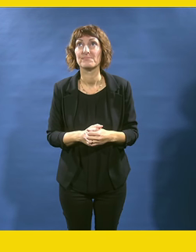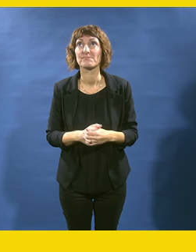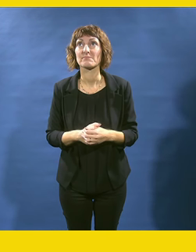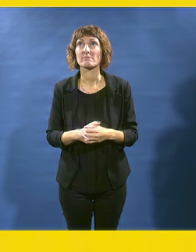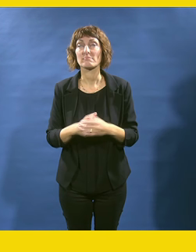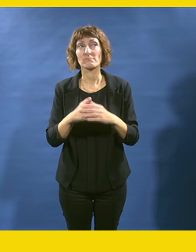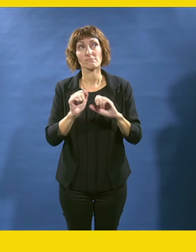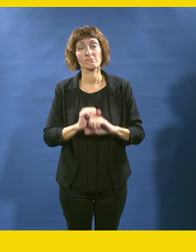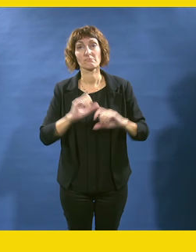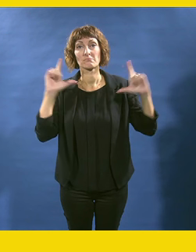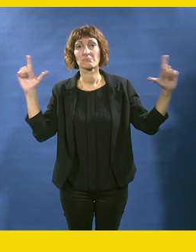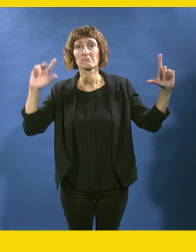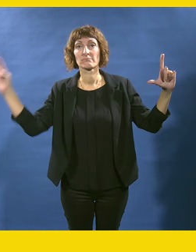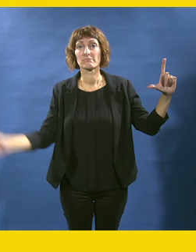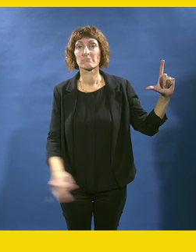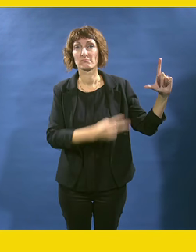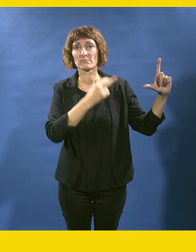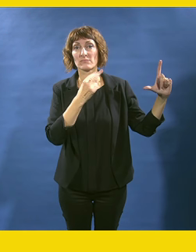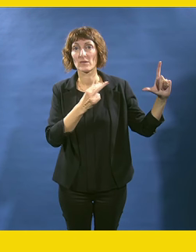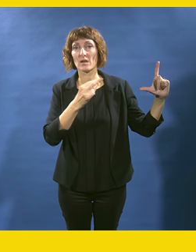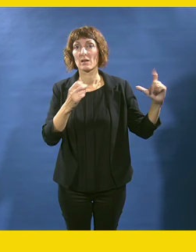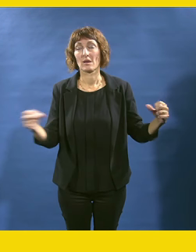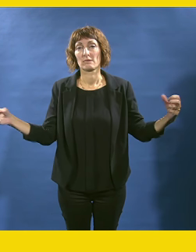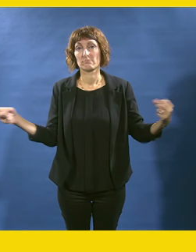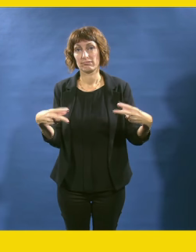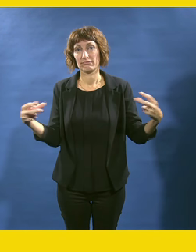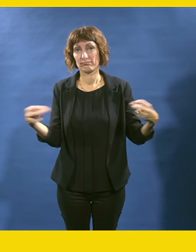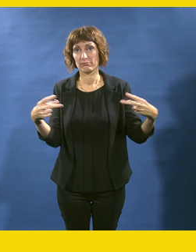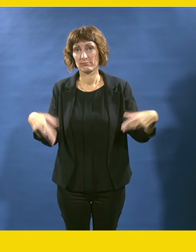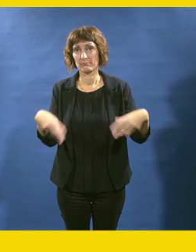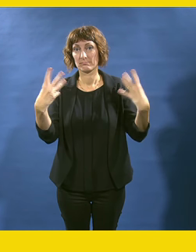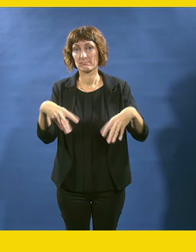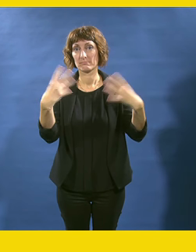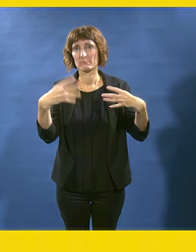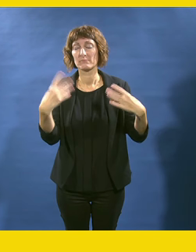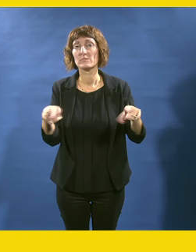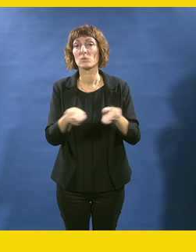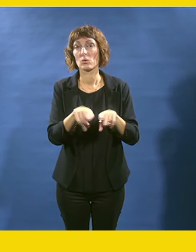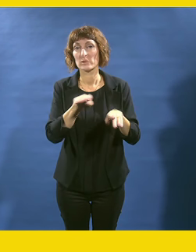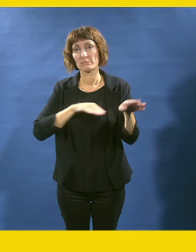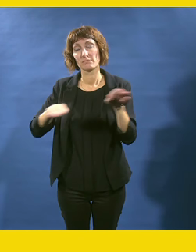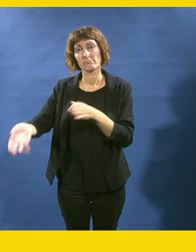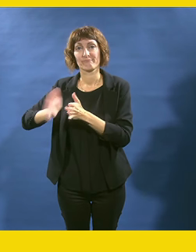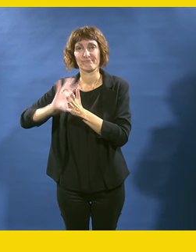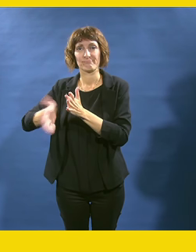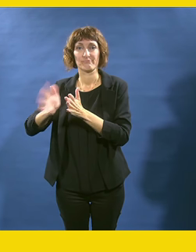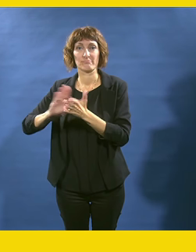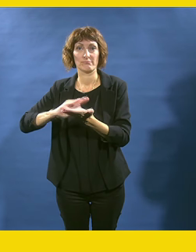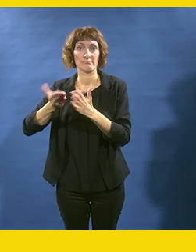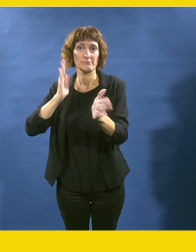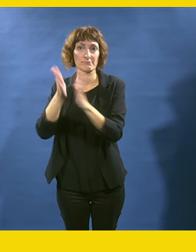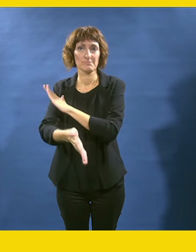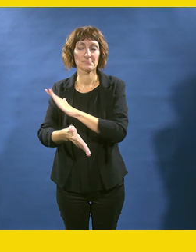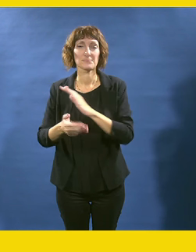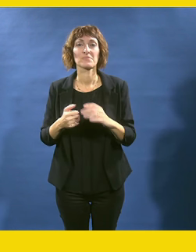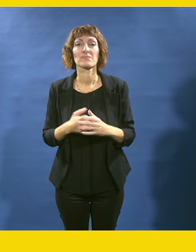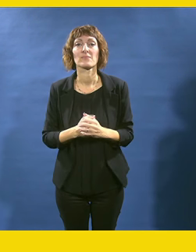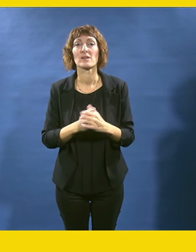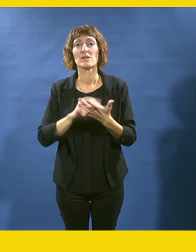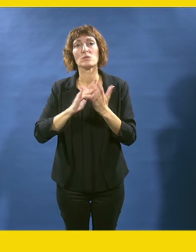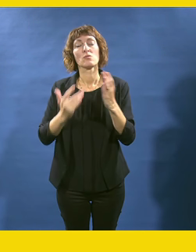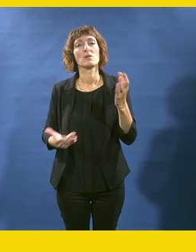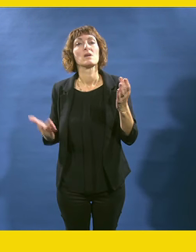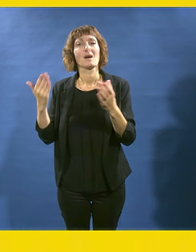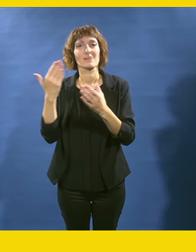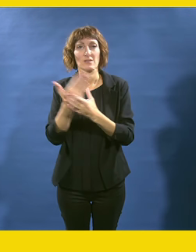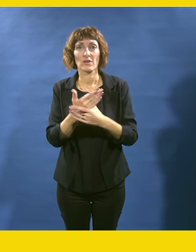Sur l'écran derrière moi, vous le voyez, tout est surtitré et traduit en langue des signes française. Et toutes les interventions